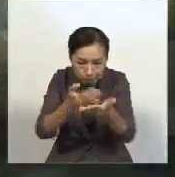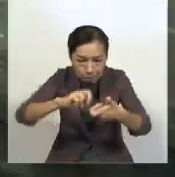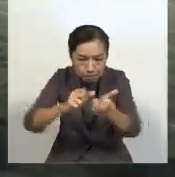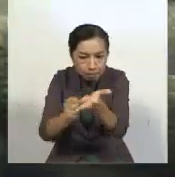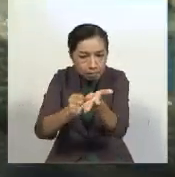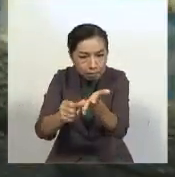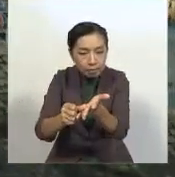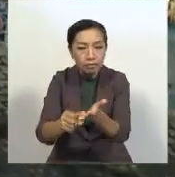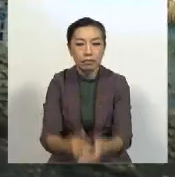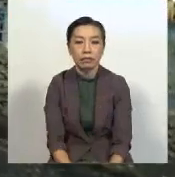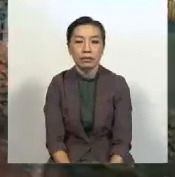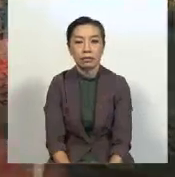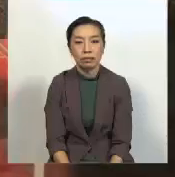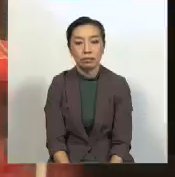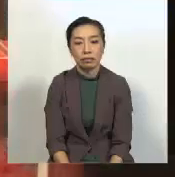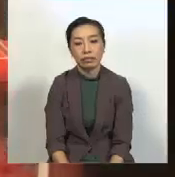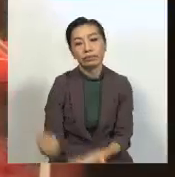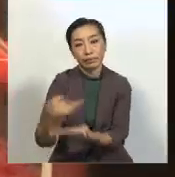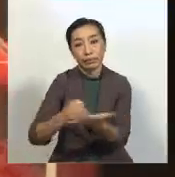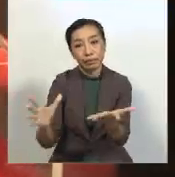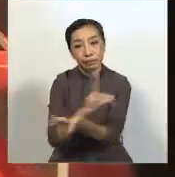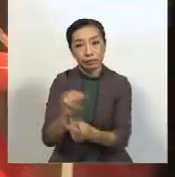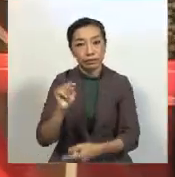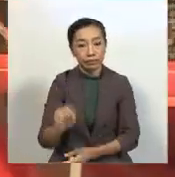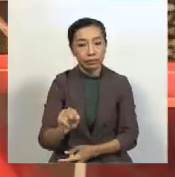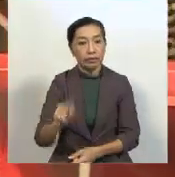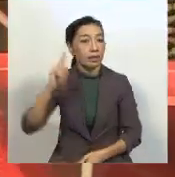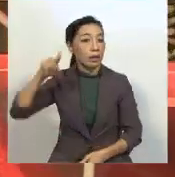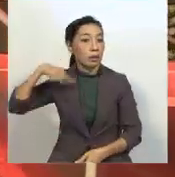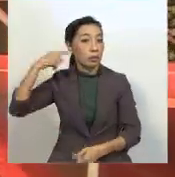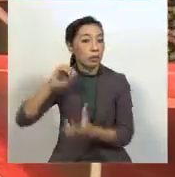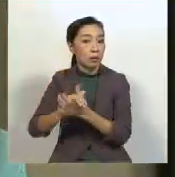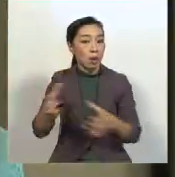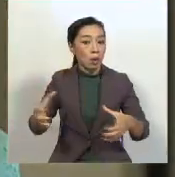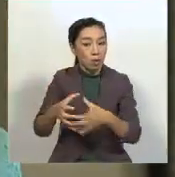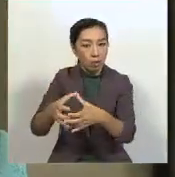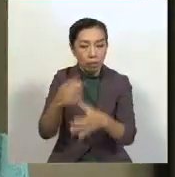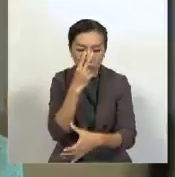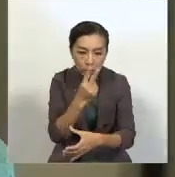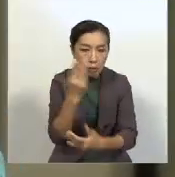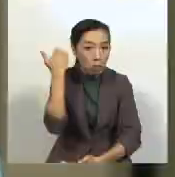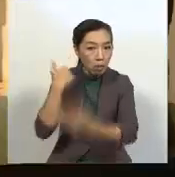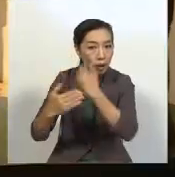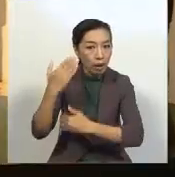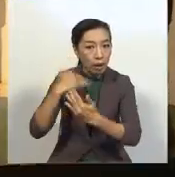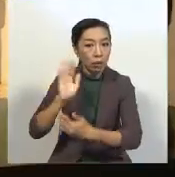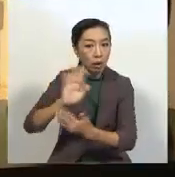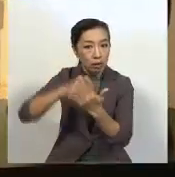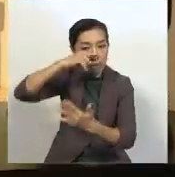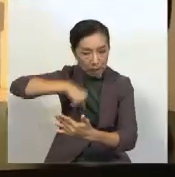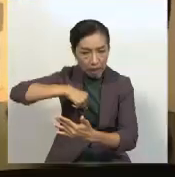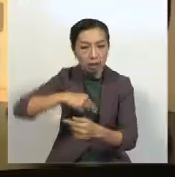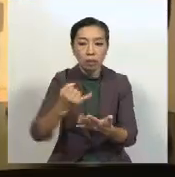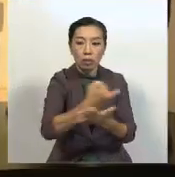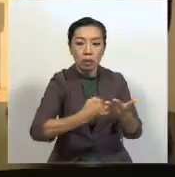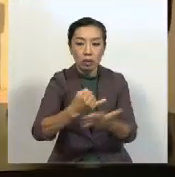ยืนด้านศิลปวัฒนธรรมคณะคู่สมรสยังได้เห็นถึงความเป็นมาของประวัติศาสตร์ชาติไทยรวมถึงศิลปวั